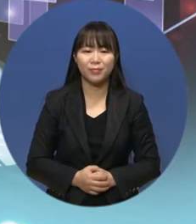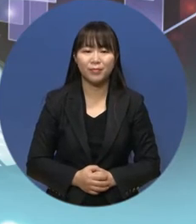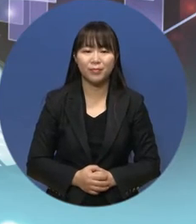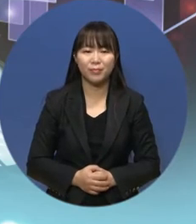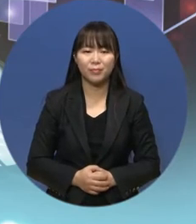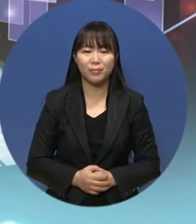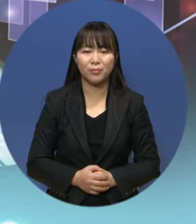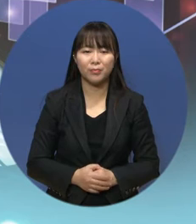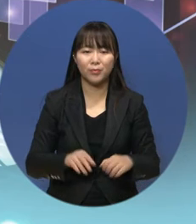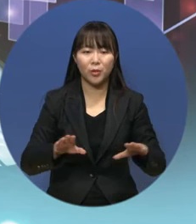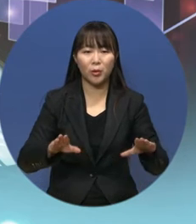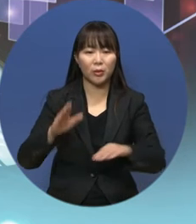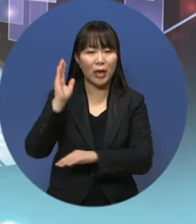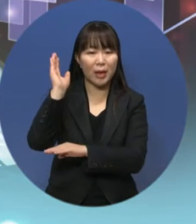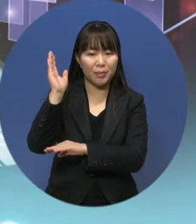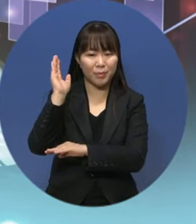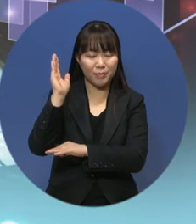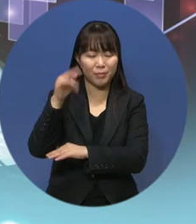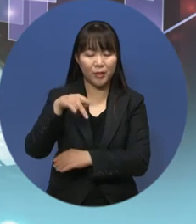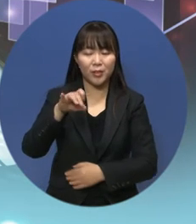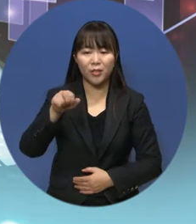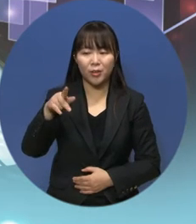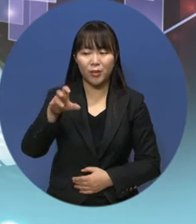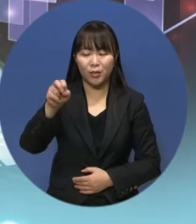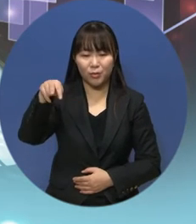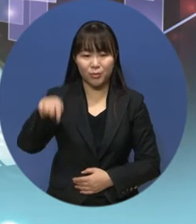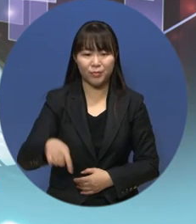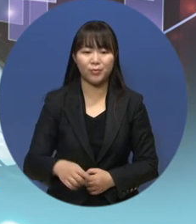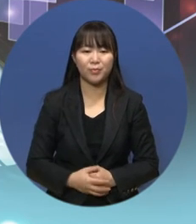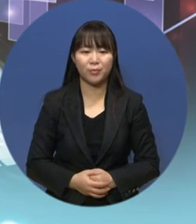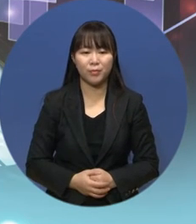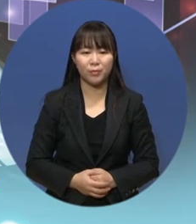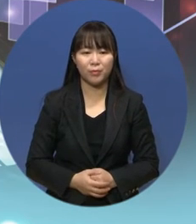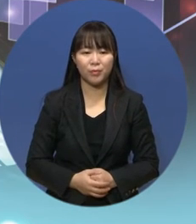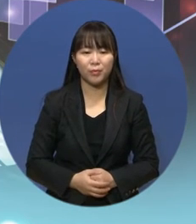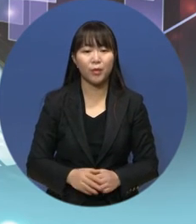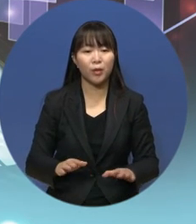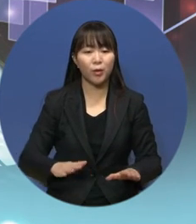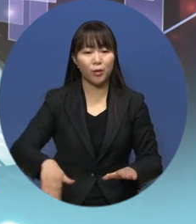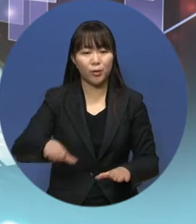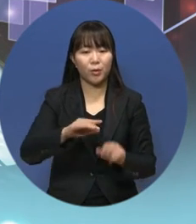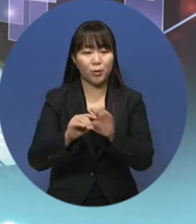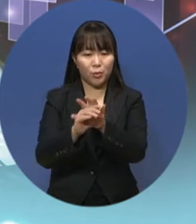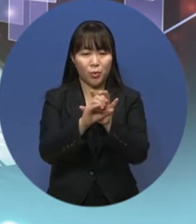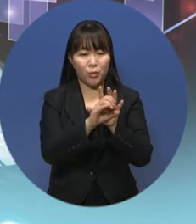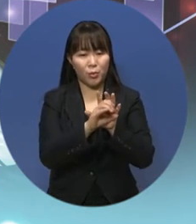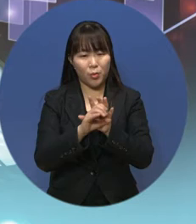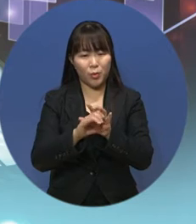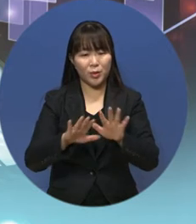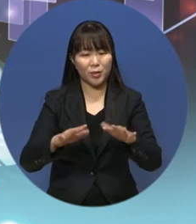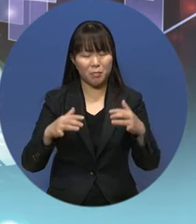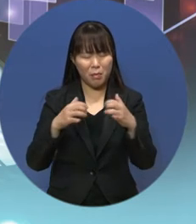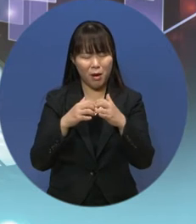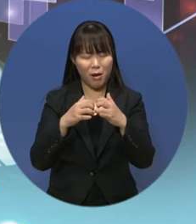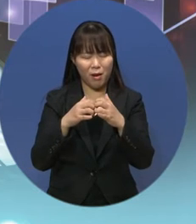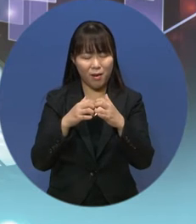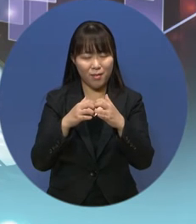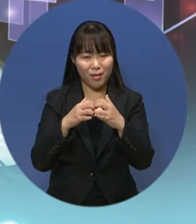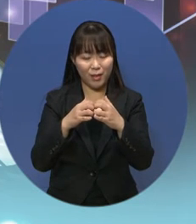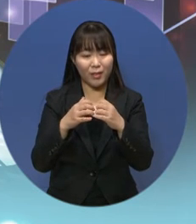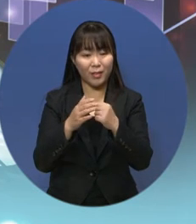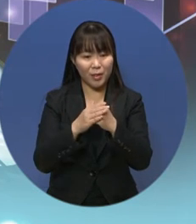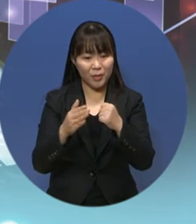올도 한마디 정경수 입니다 우리는 코로나 - 와 전쟁을 하다 보니까